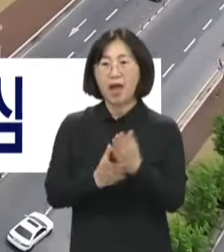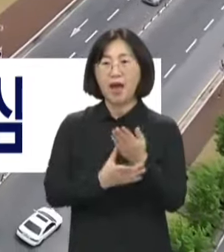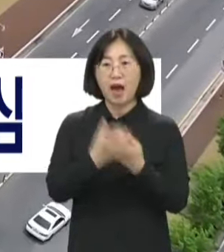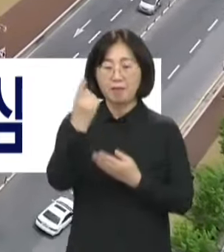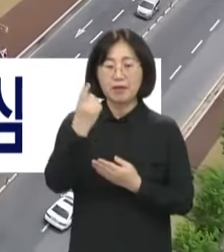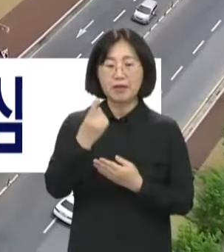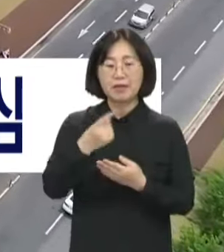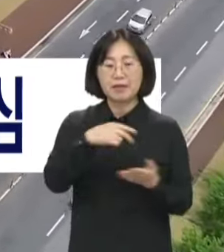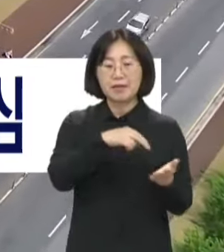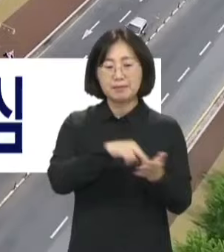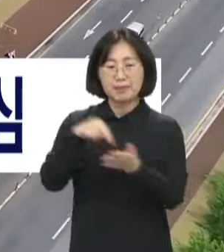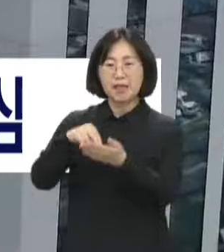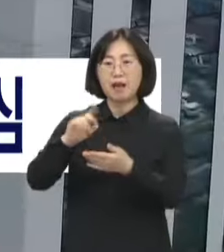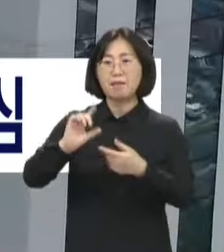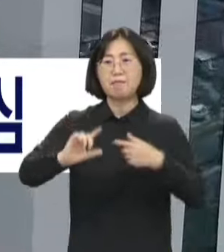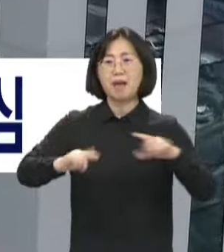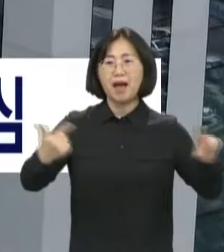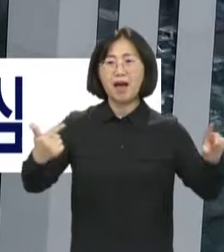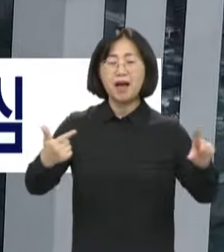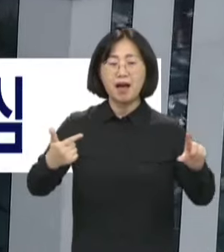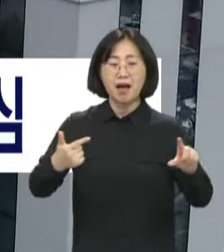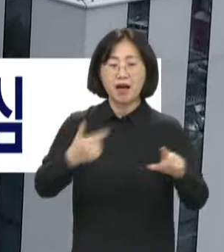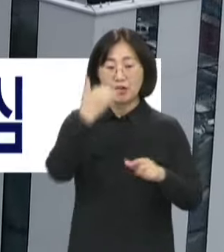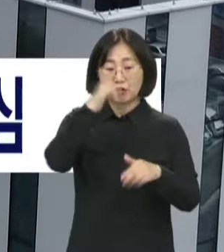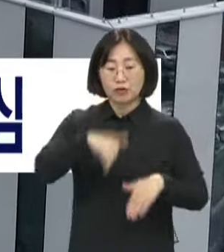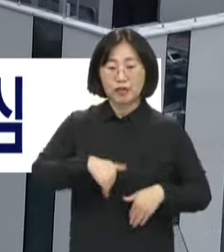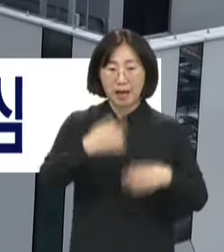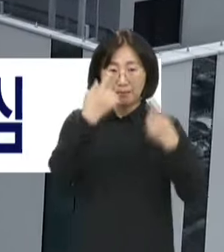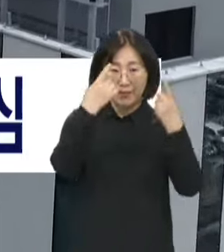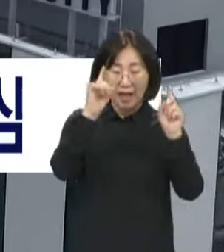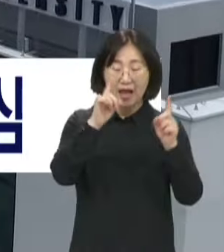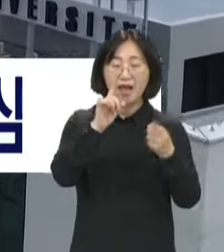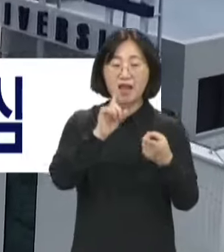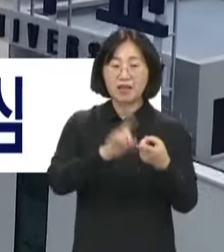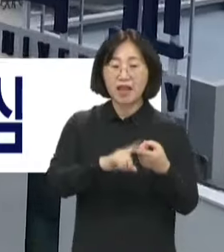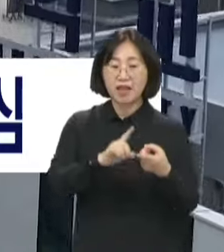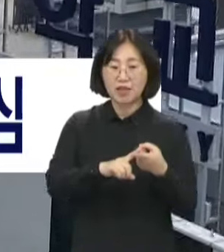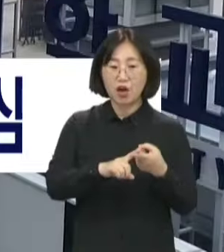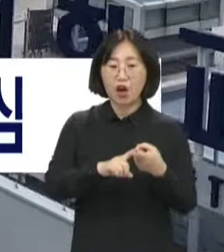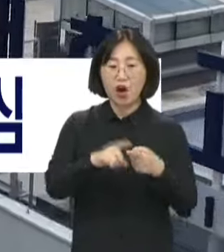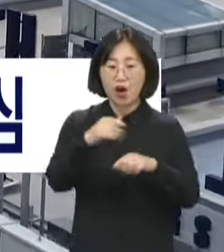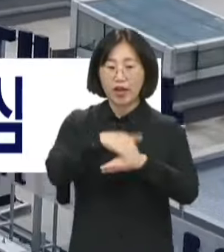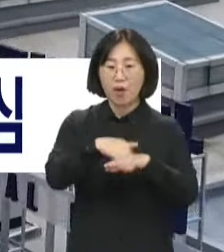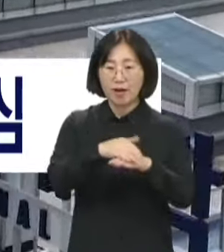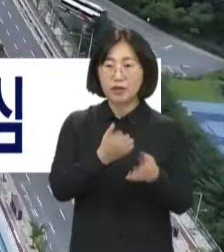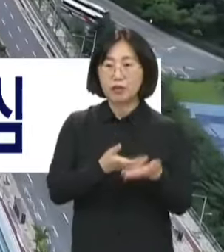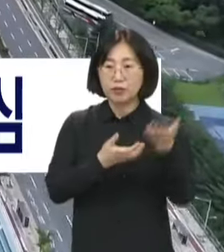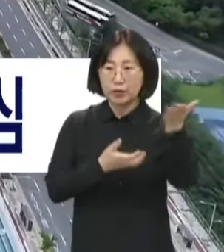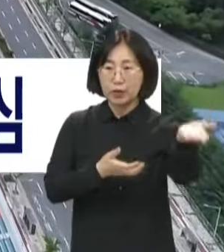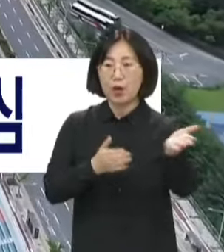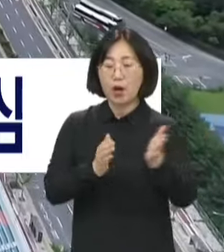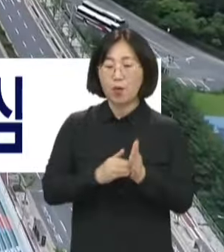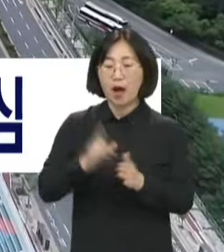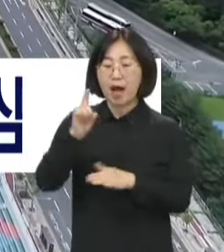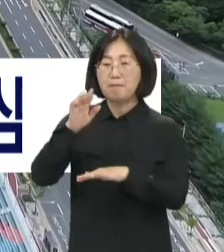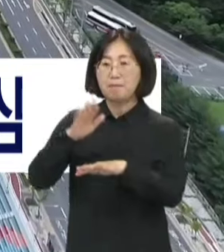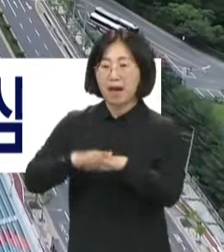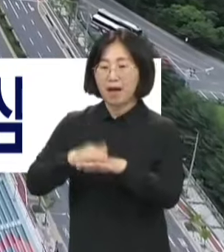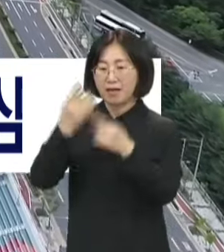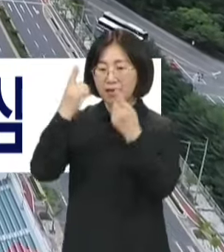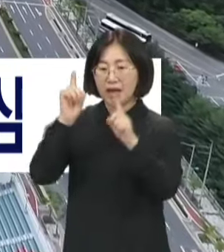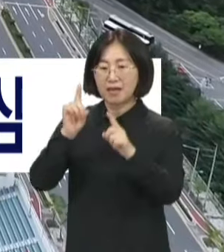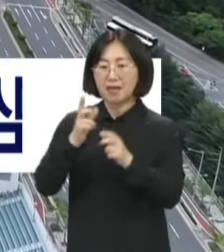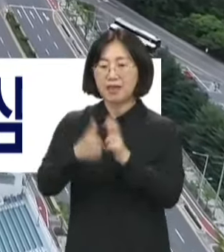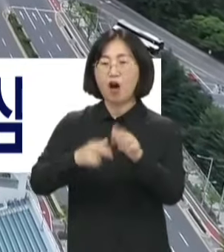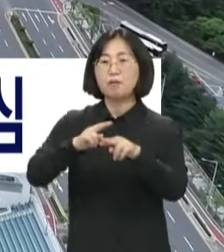등 입장차를 좁히지 못한 채 충남대 통합안 위주의 글로컬 대학 실행 계획서가 제출돼 한밭대는 사업